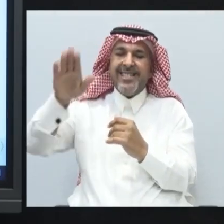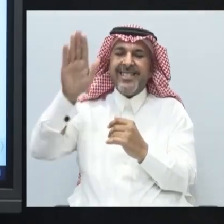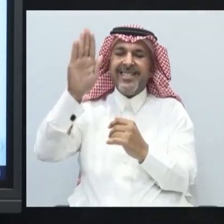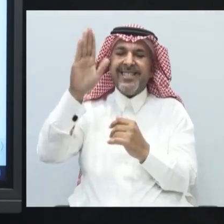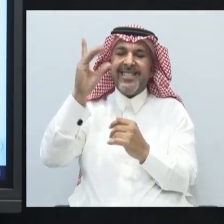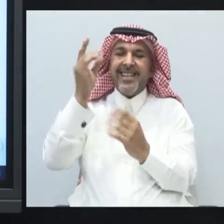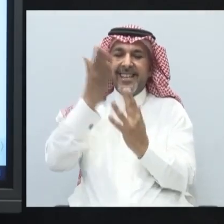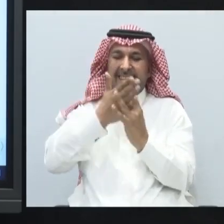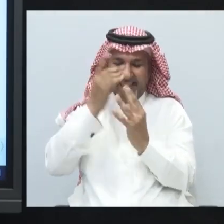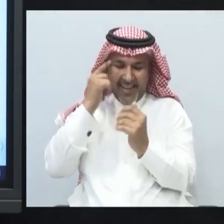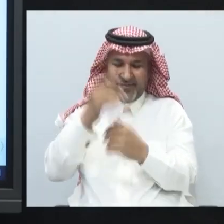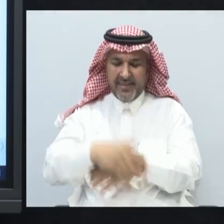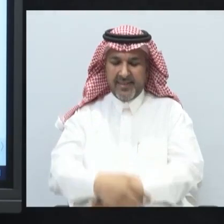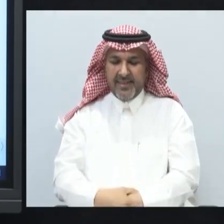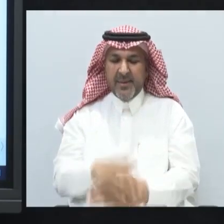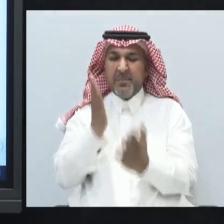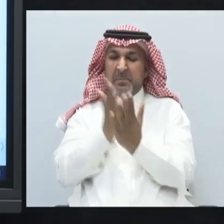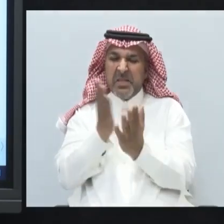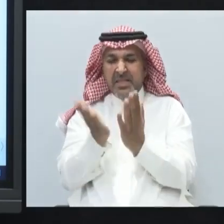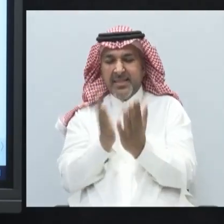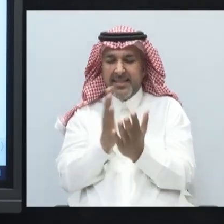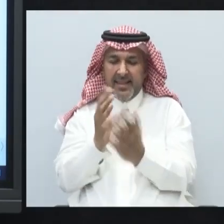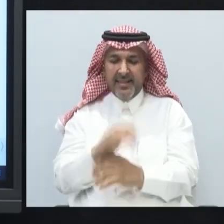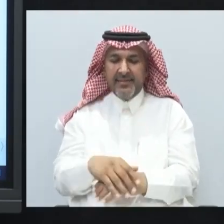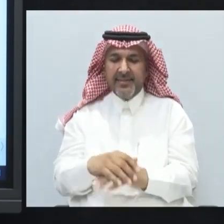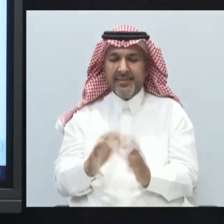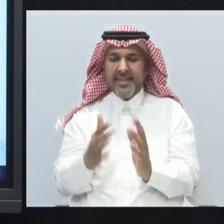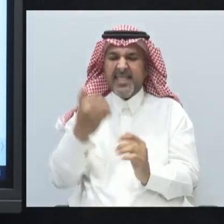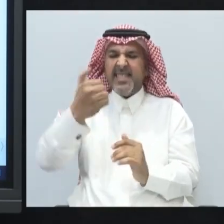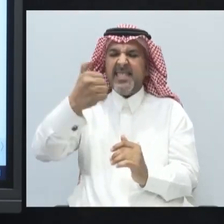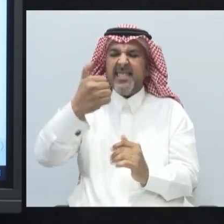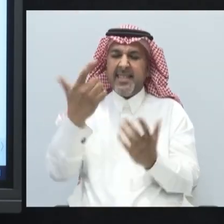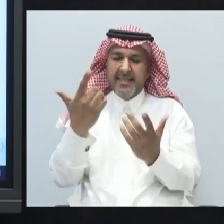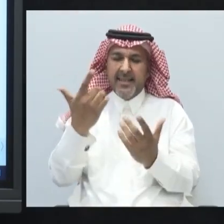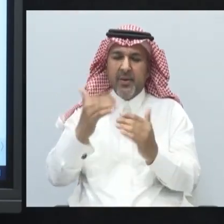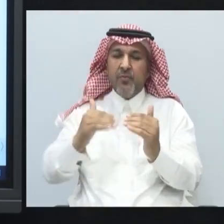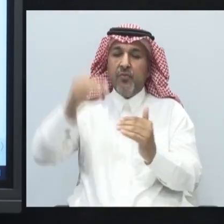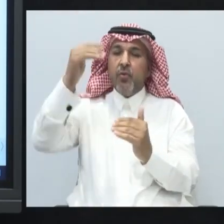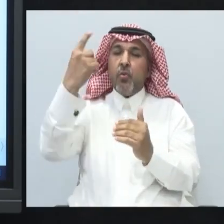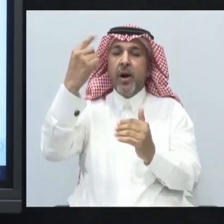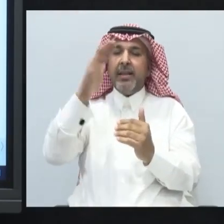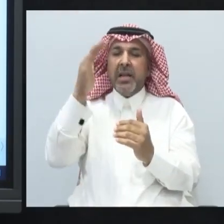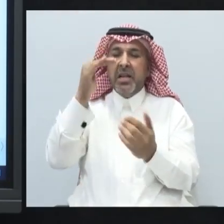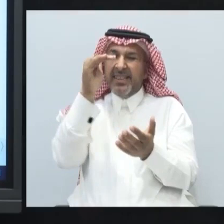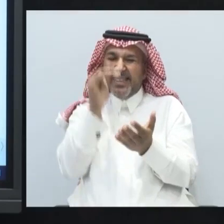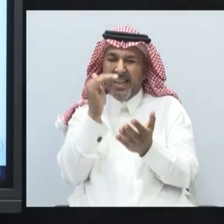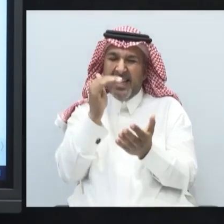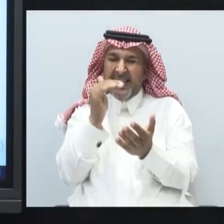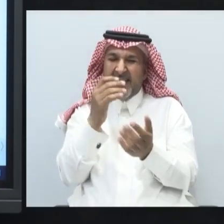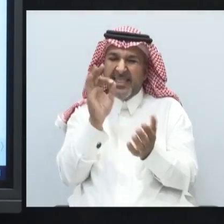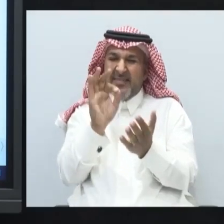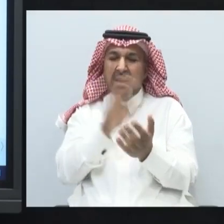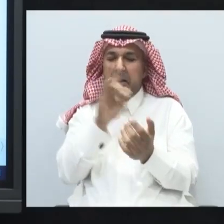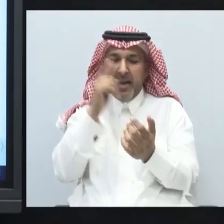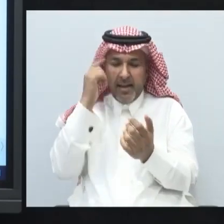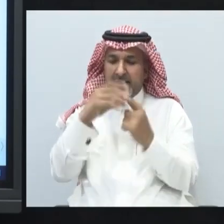فهذه اللي نستنتجه طبعا ليس بشكل قوي وليس بشكل تام وانما بشكل متواص لان في ناس يرتفع دخلهم ولكن يعني ي